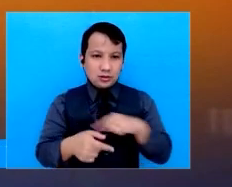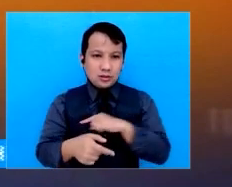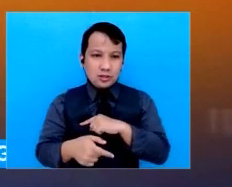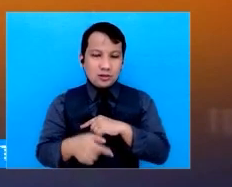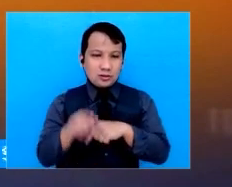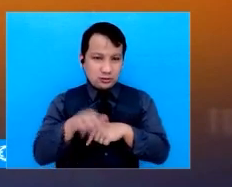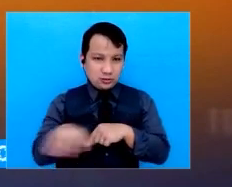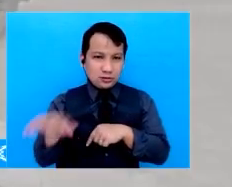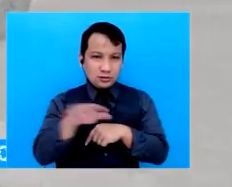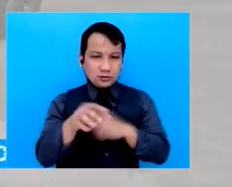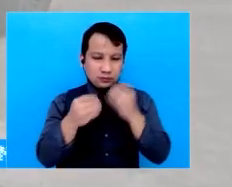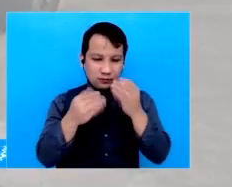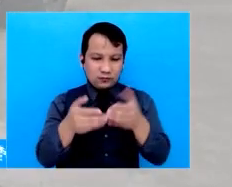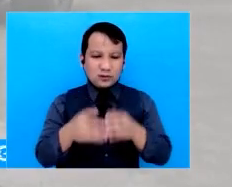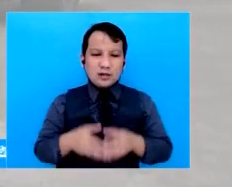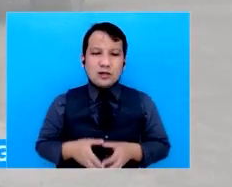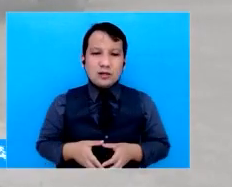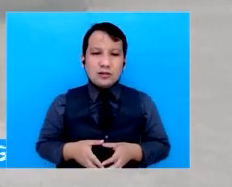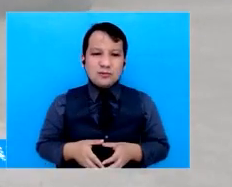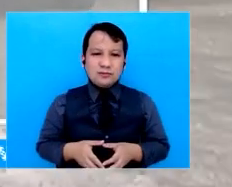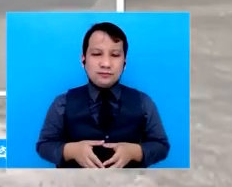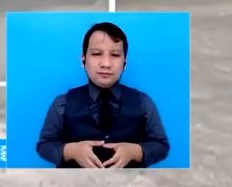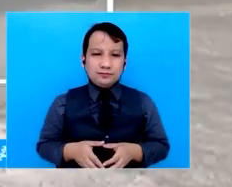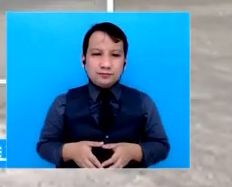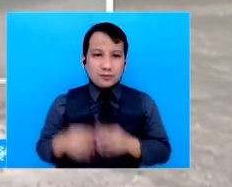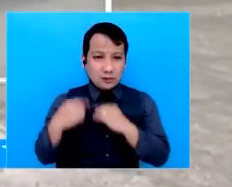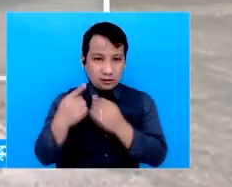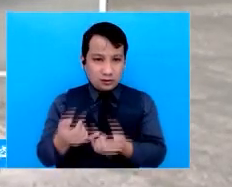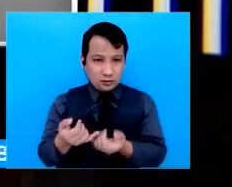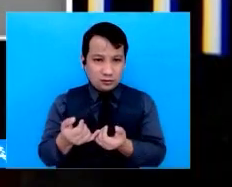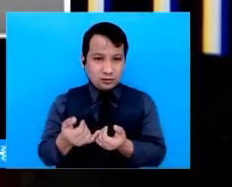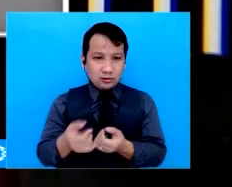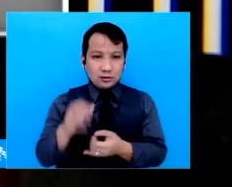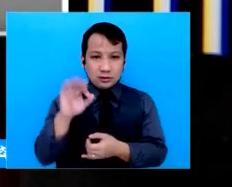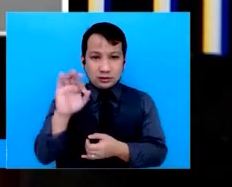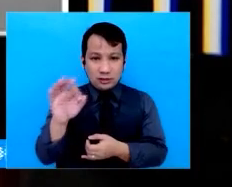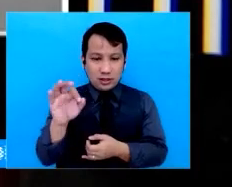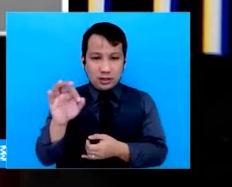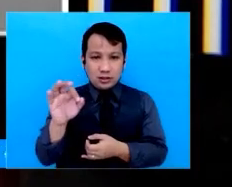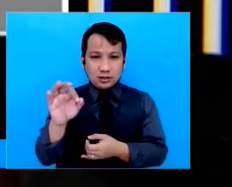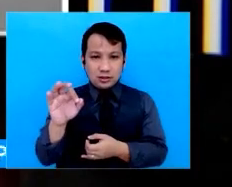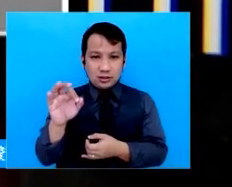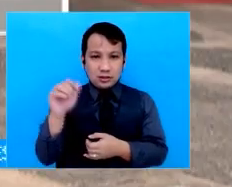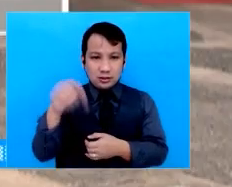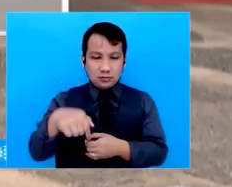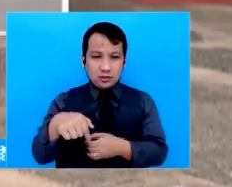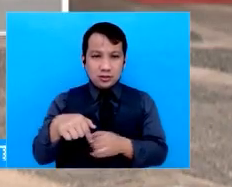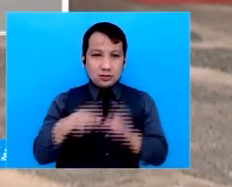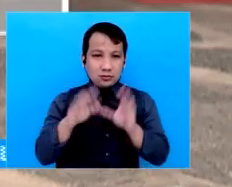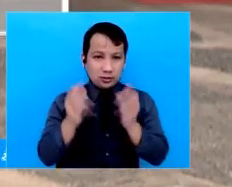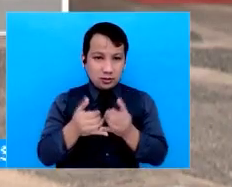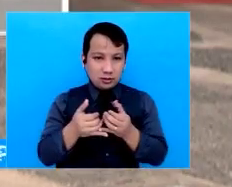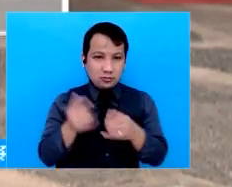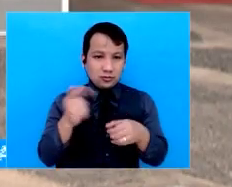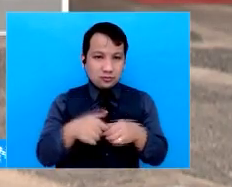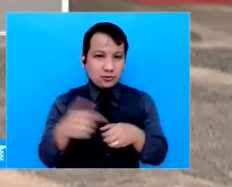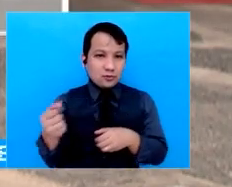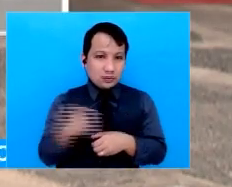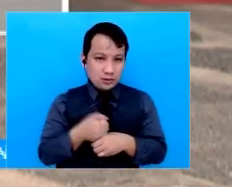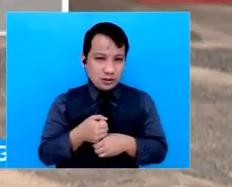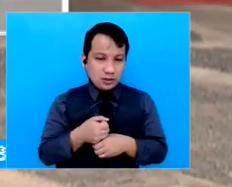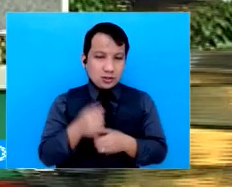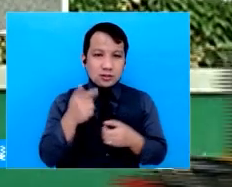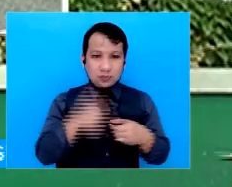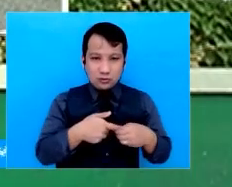stations nationwide. Sa ngayon, 9 na fuel outlets sa bansa lang ang pwedeng mag-redeem ng fuel subsidy. Pero